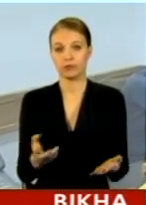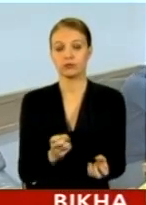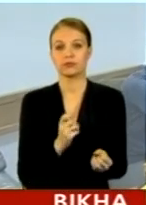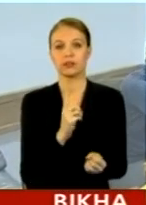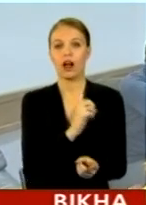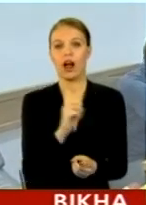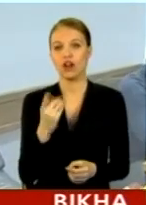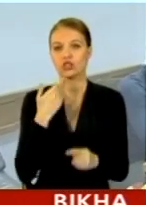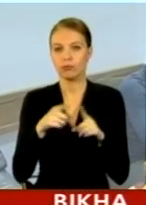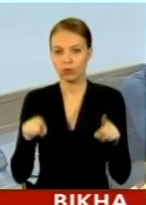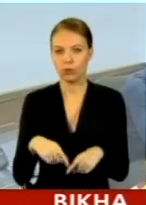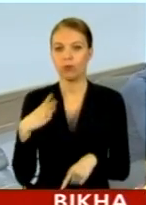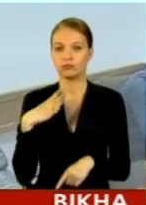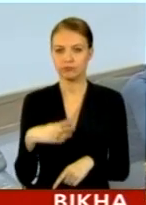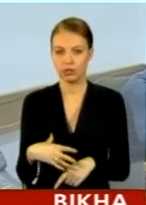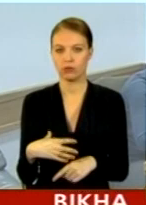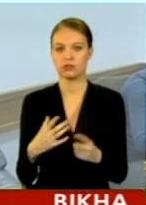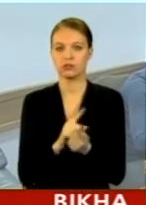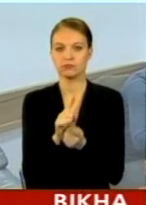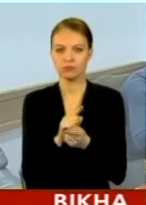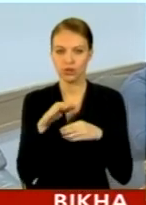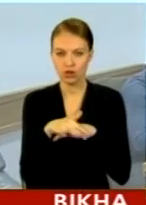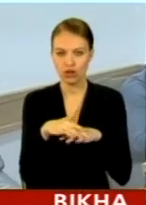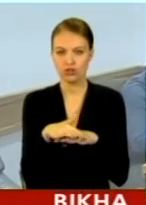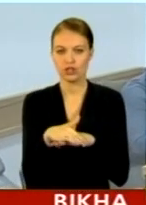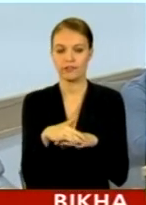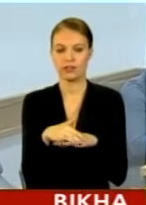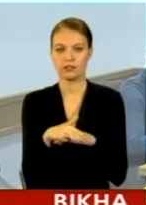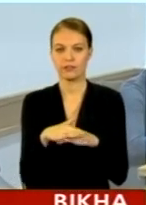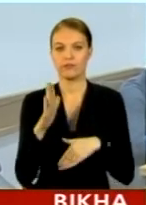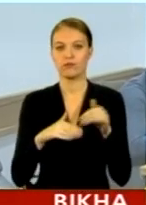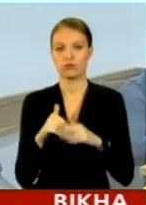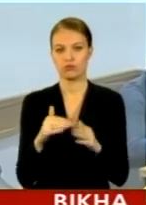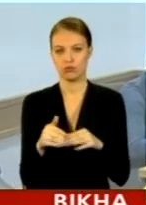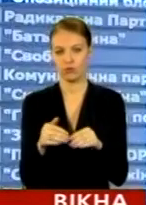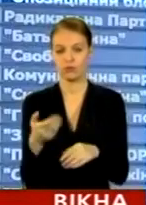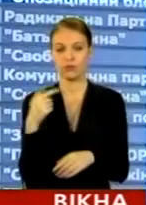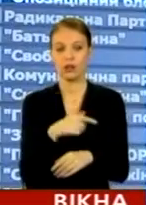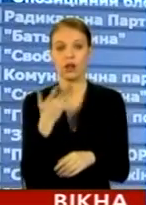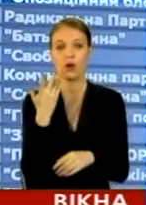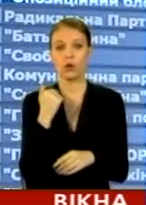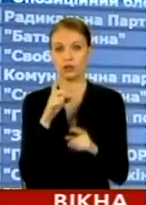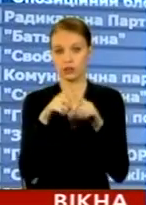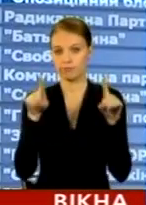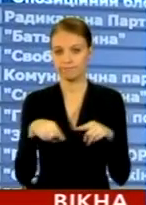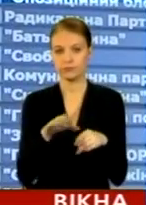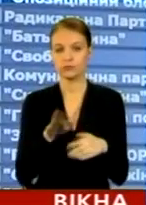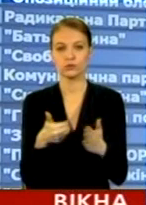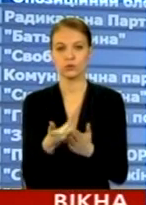каждый протокол приходилось перерасчитывать в ручном режиме. Утім, на табло досі